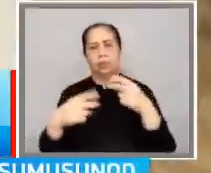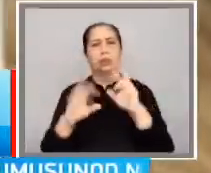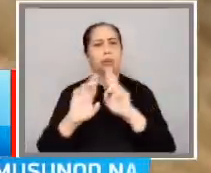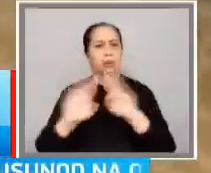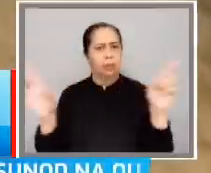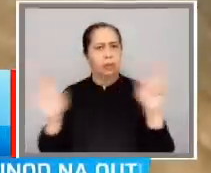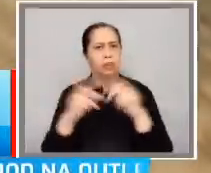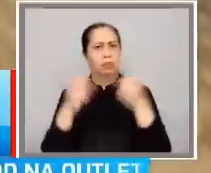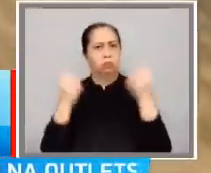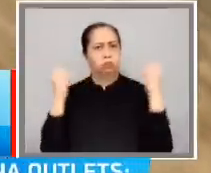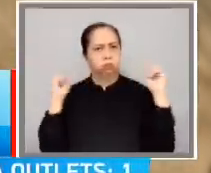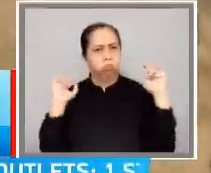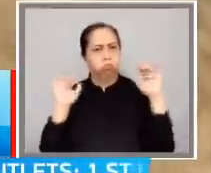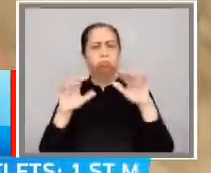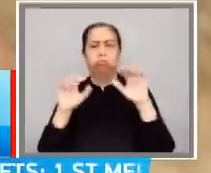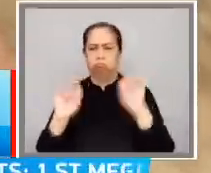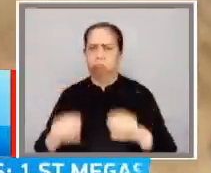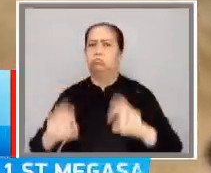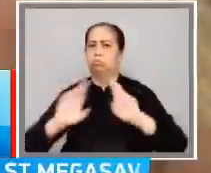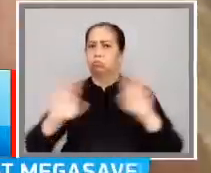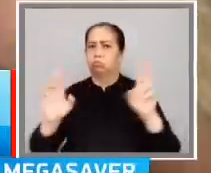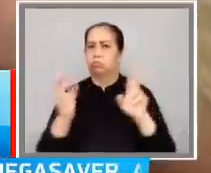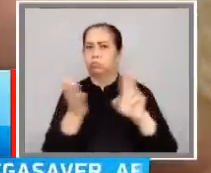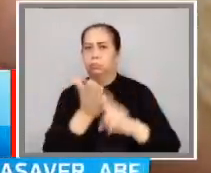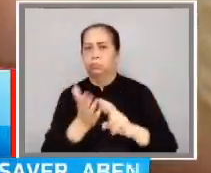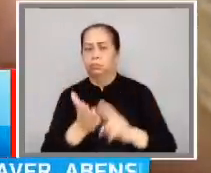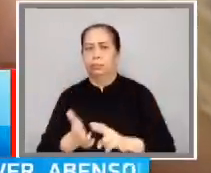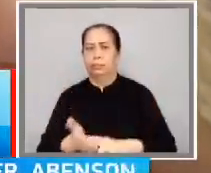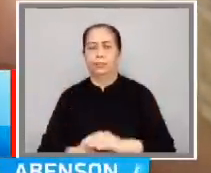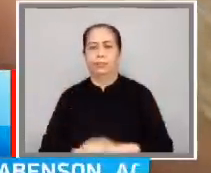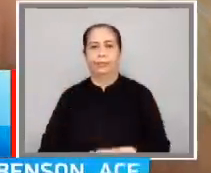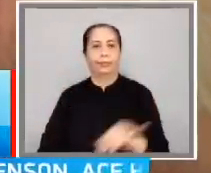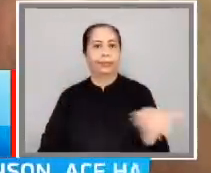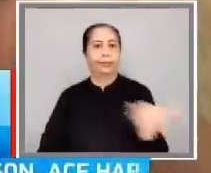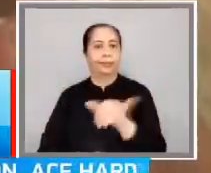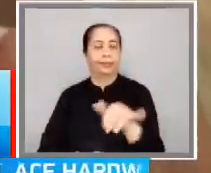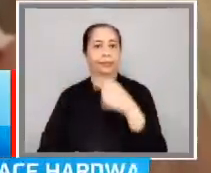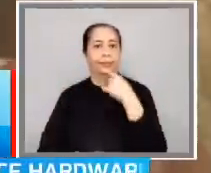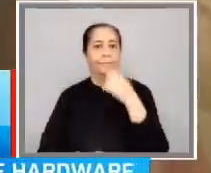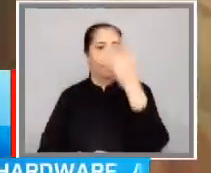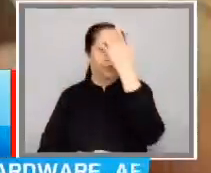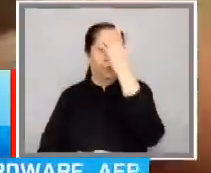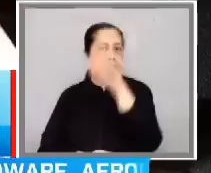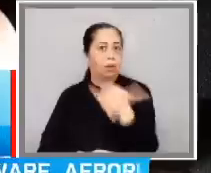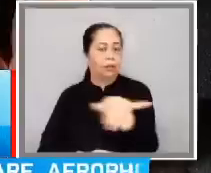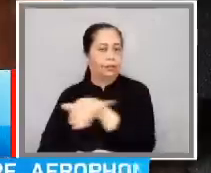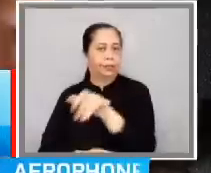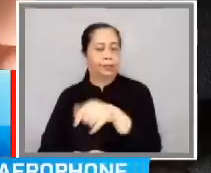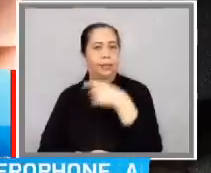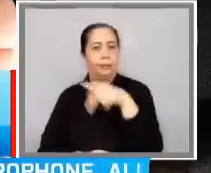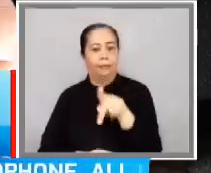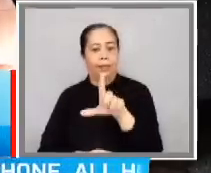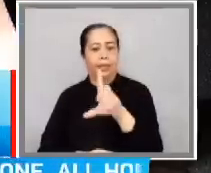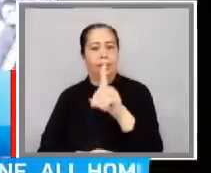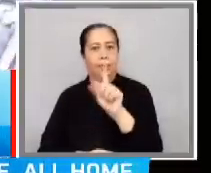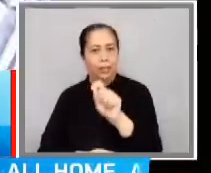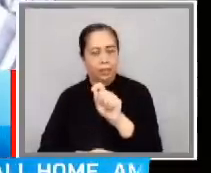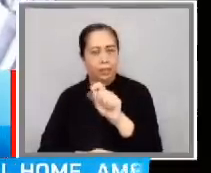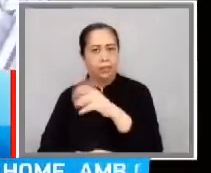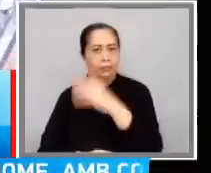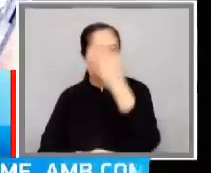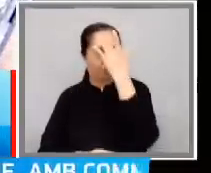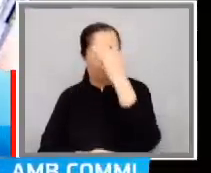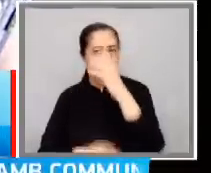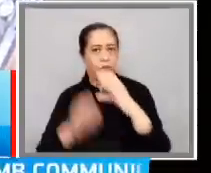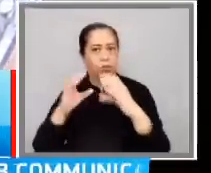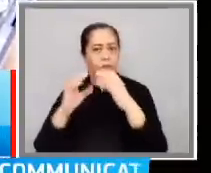volume o dami ng mga magpaparehistro. Ganon din ang sabi ng Smart. Ayon kay PLDT and Smart Corporate Communications First